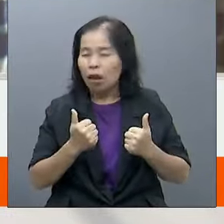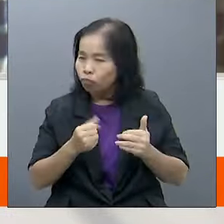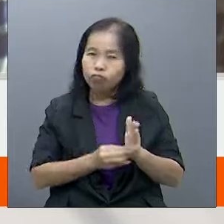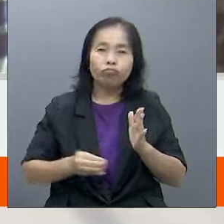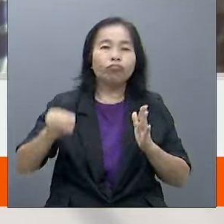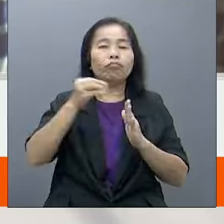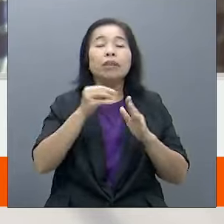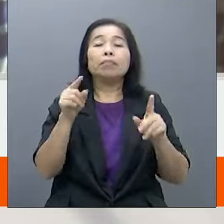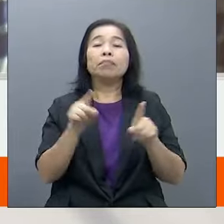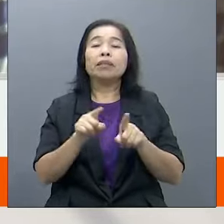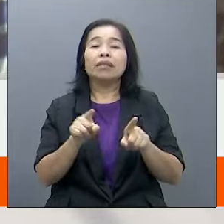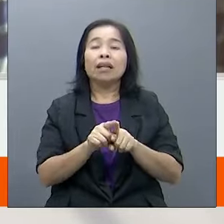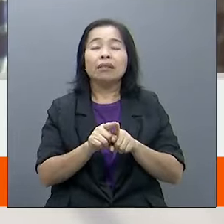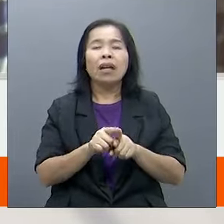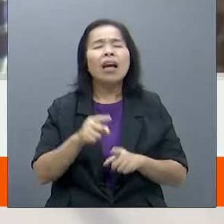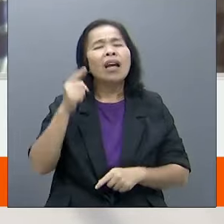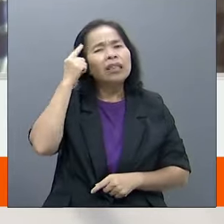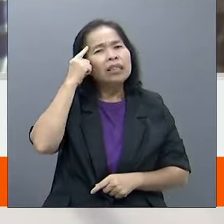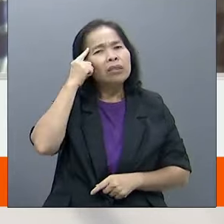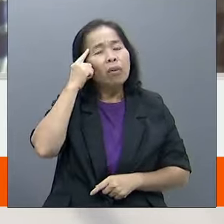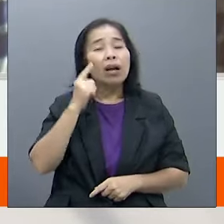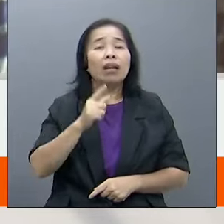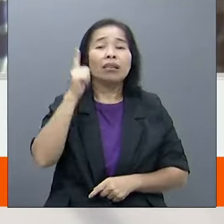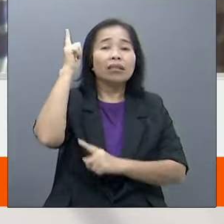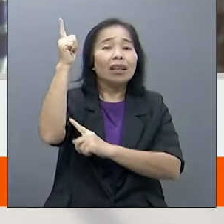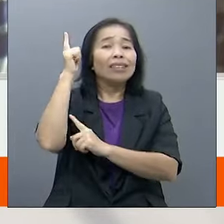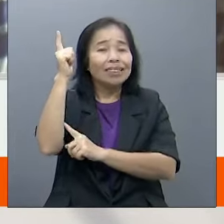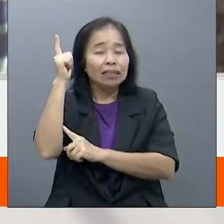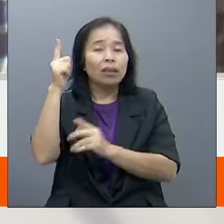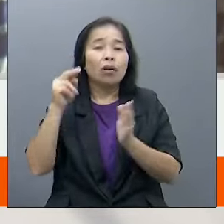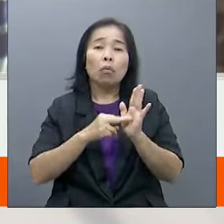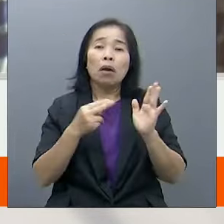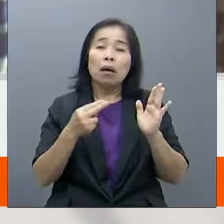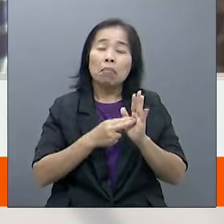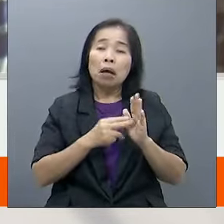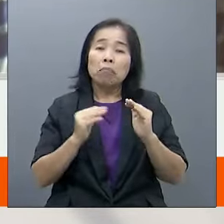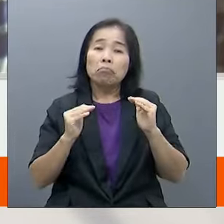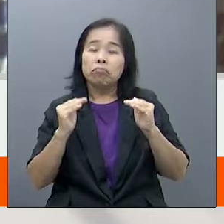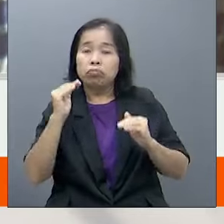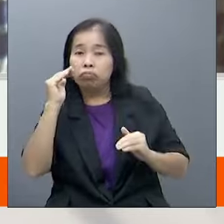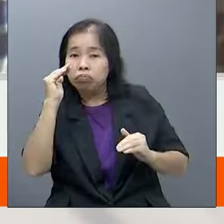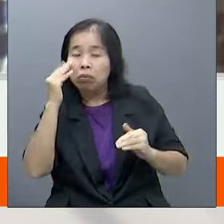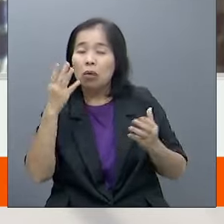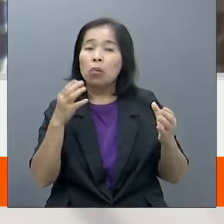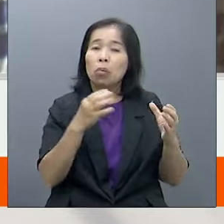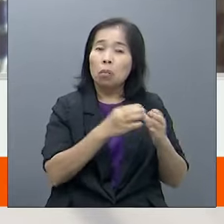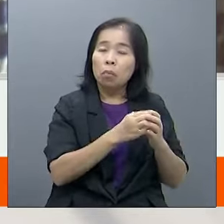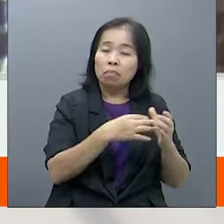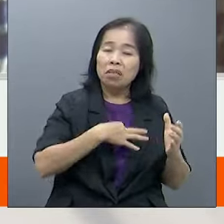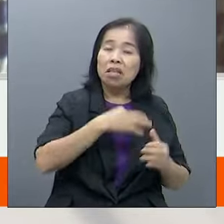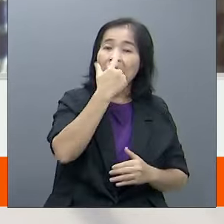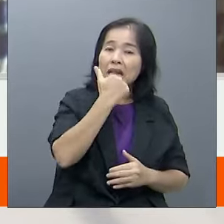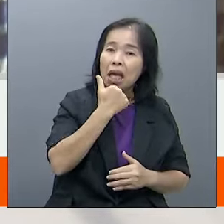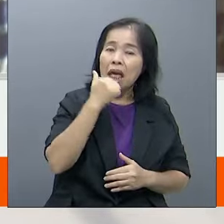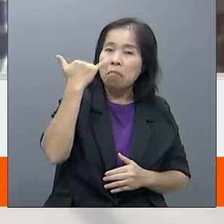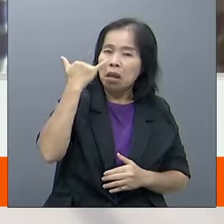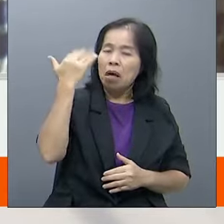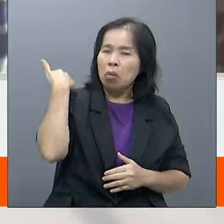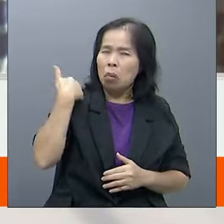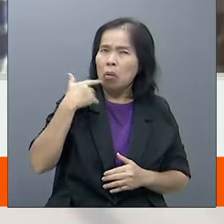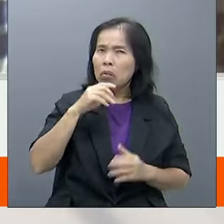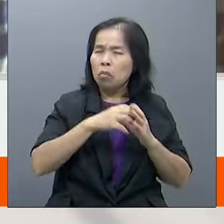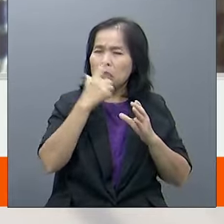ารย์มองว่าจริงๆแล้วการลงพื้นที่ของคุณทักษิณจะเป็นการสร้างความได้เปรียบทำให้กลุ่มคนเสื้อแดงที่ก่อนหน้านี้อาจจะแบ่งออกเป็นหลายเฉ